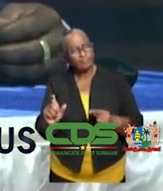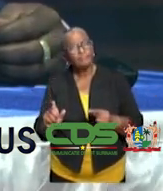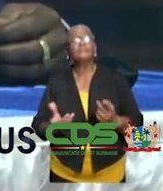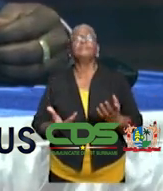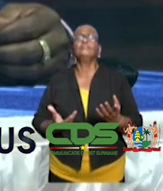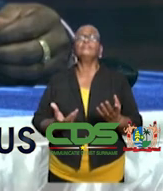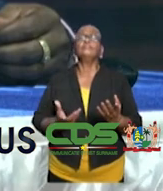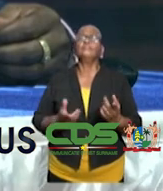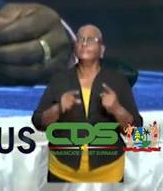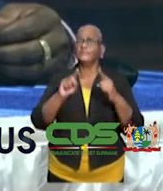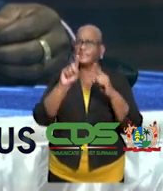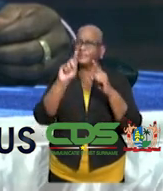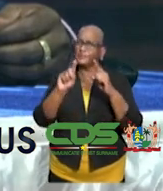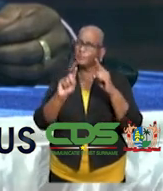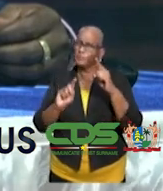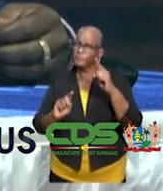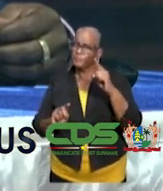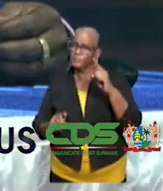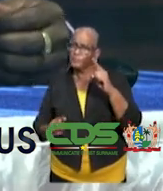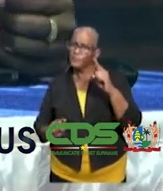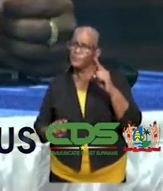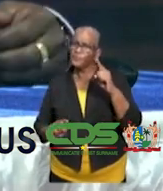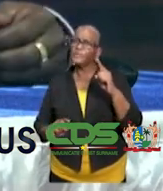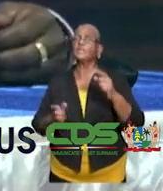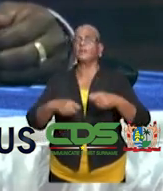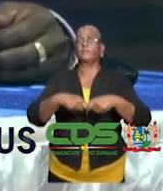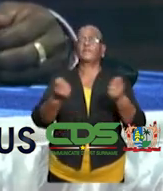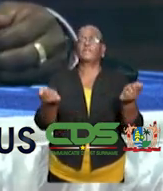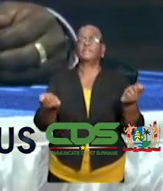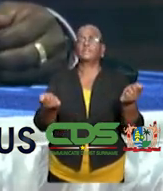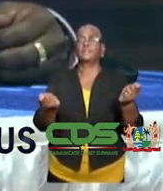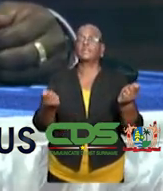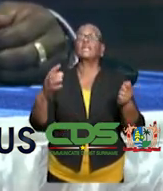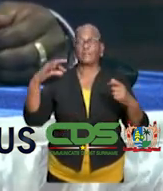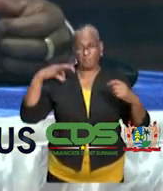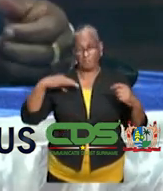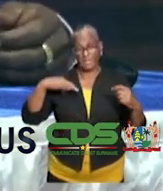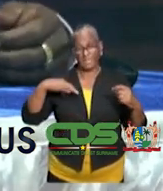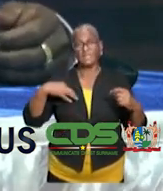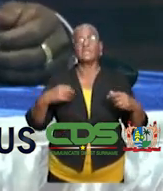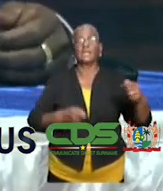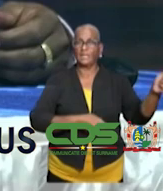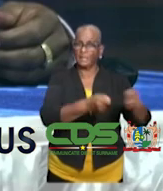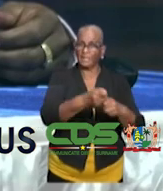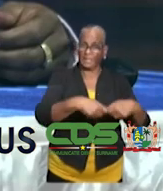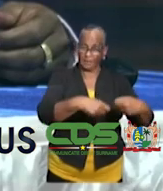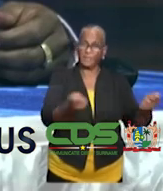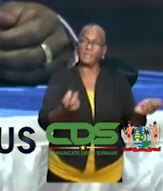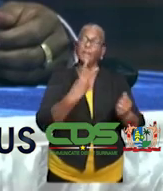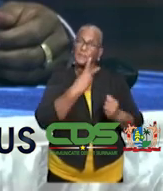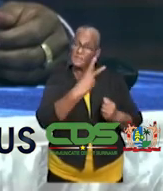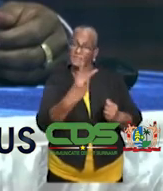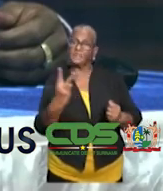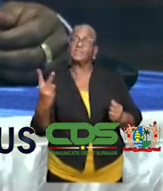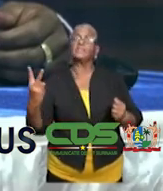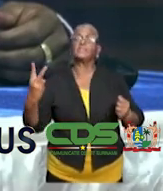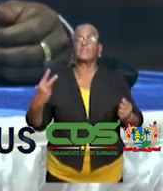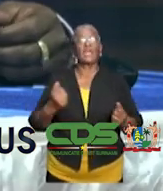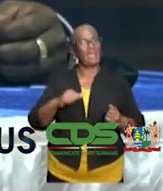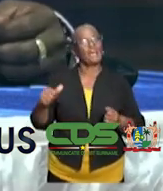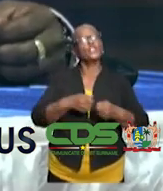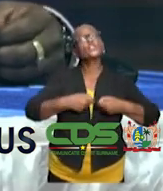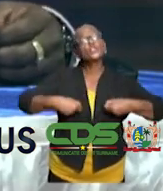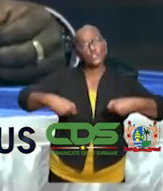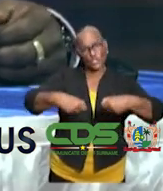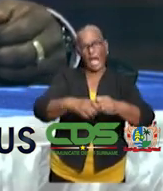Die scenario's zijn uiteindelijk gepresenteerd aan het ministerie, aan de regering en andere sociale